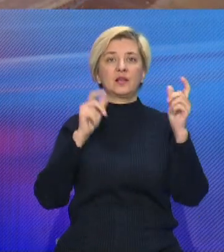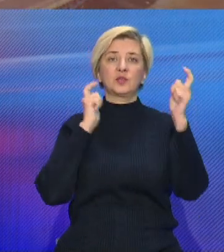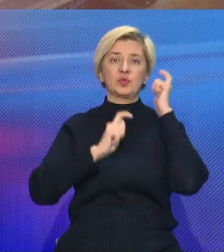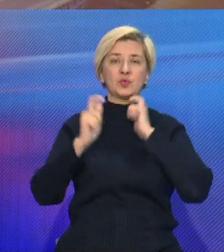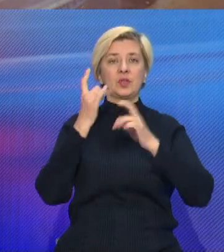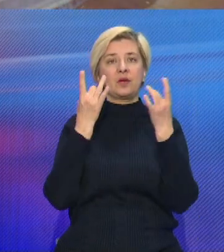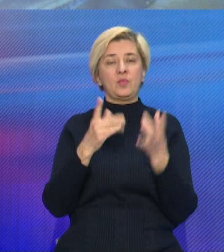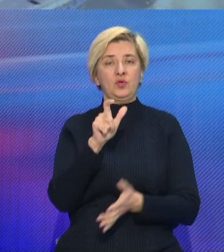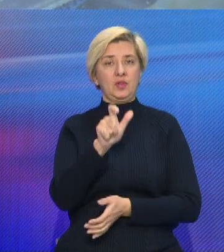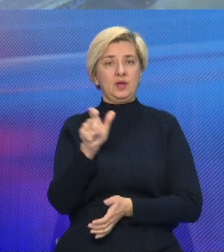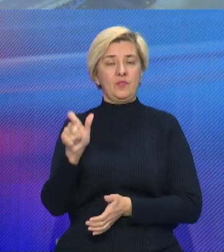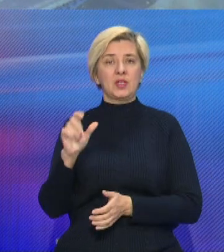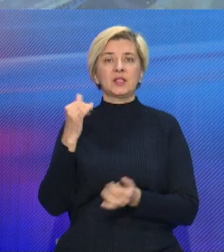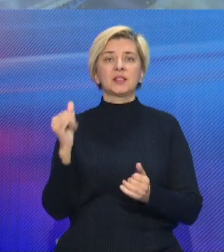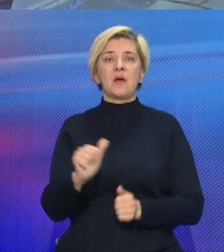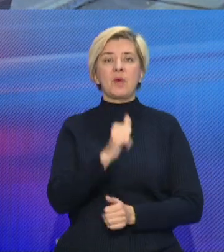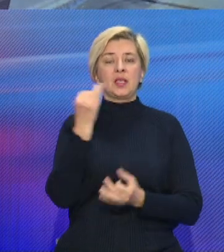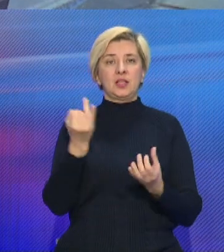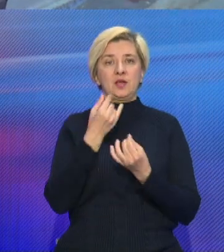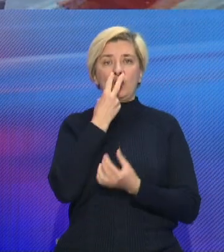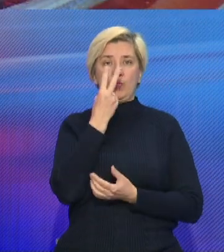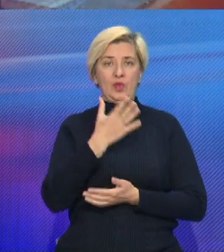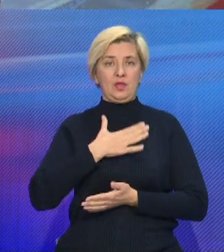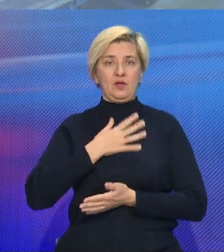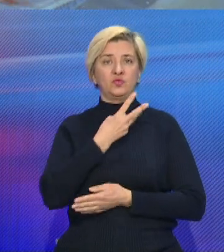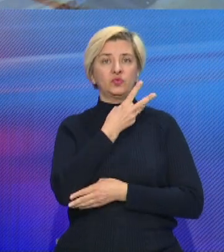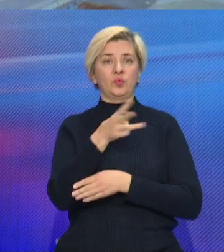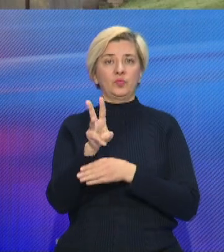грамадзяне. Самае цікавае з іх убачыла наша здымачная група.